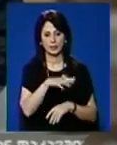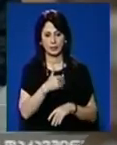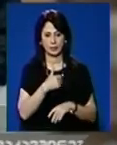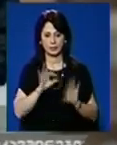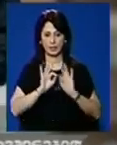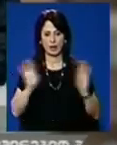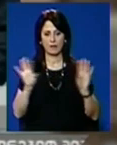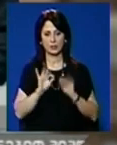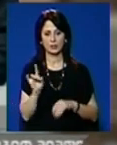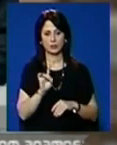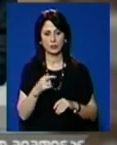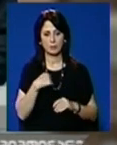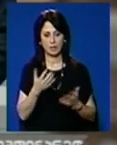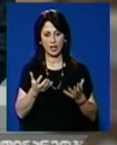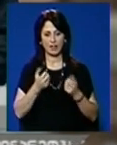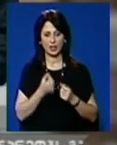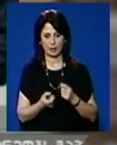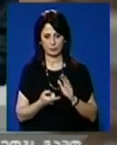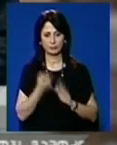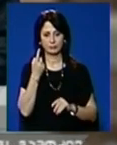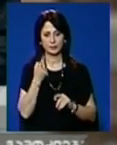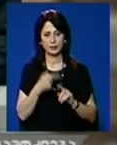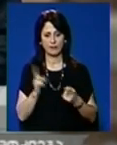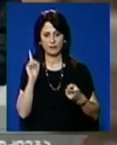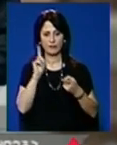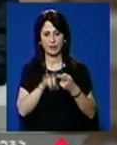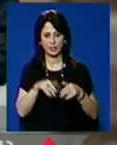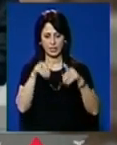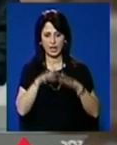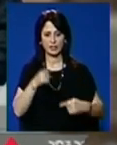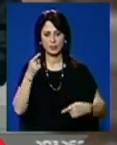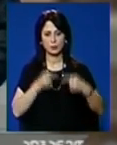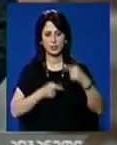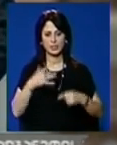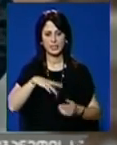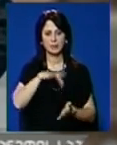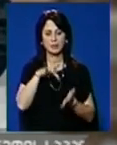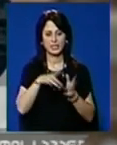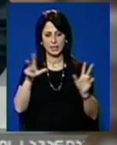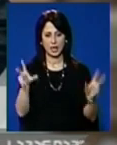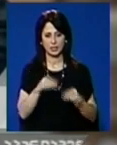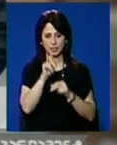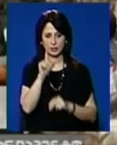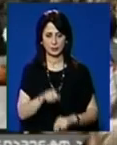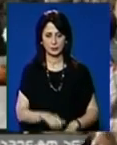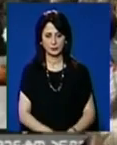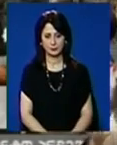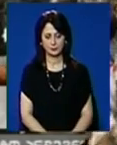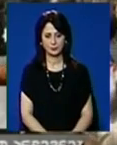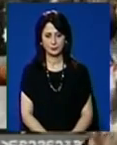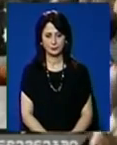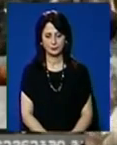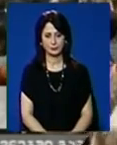მინდა განვაცხადო, რომ მე ვიღებ გამოწვევას და ვერ თვები გადამწყვეტ ბრძოლაში თბილისის გადასარჩენად.